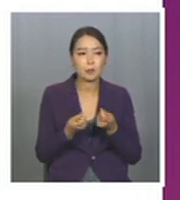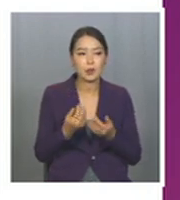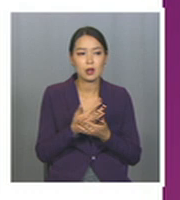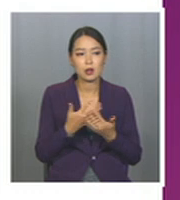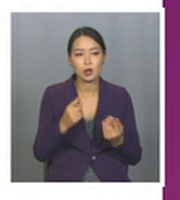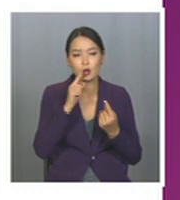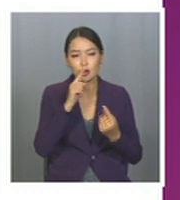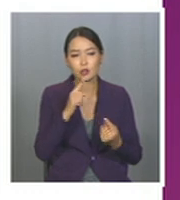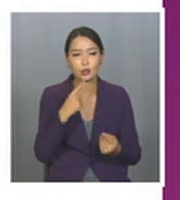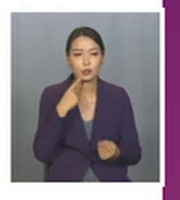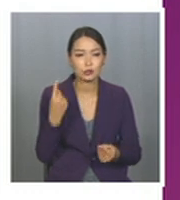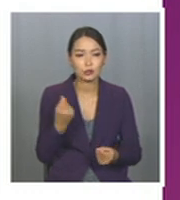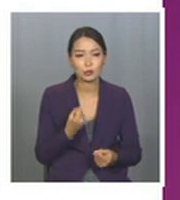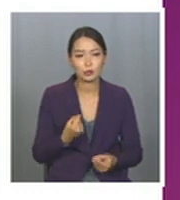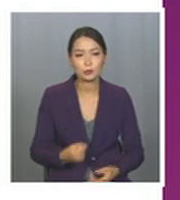күшеюі.